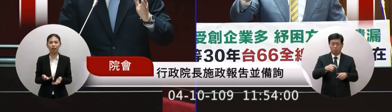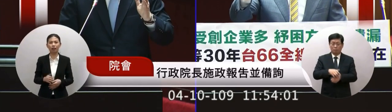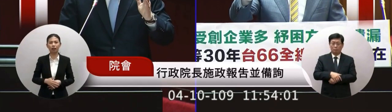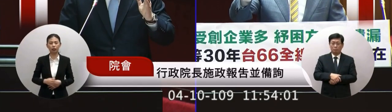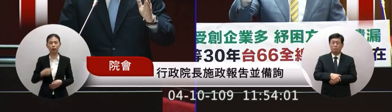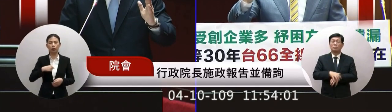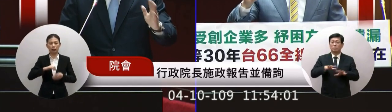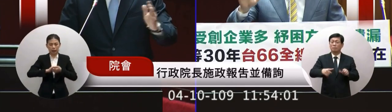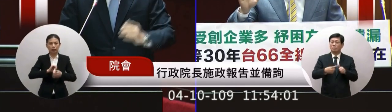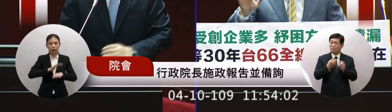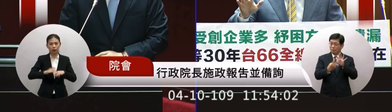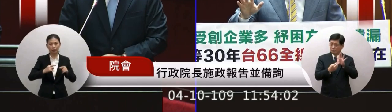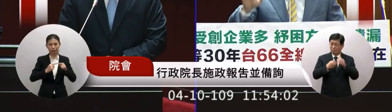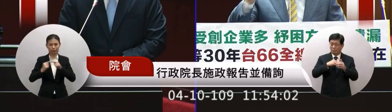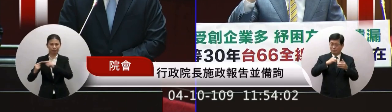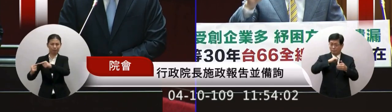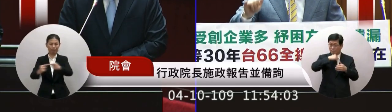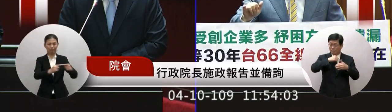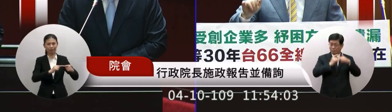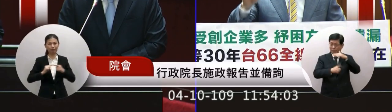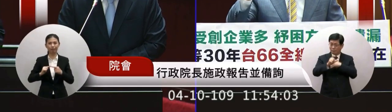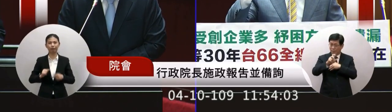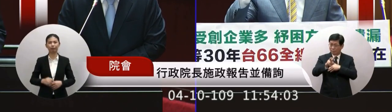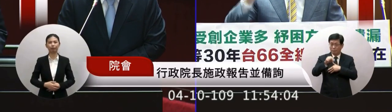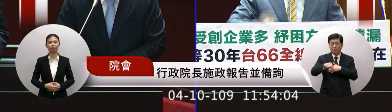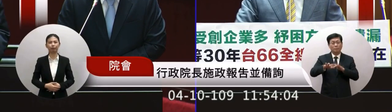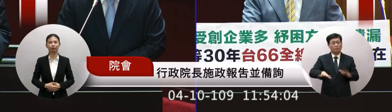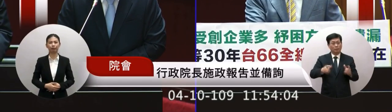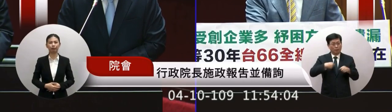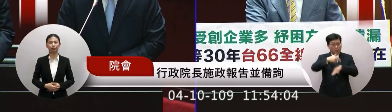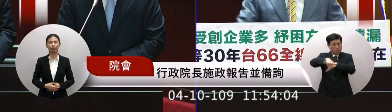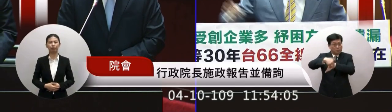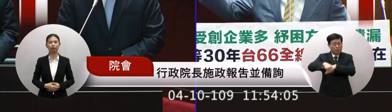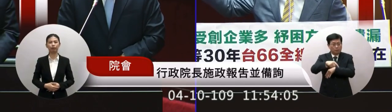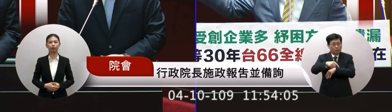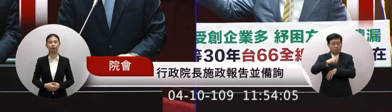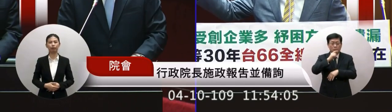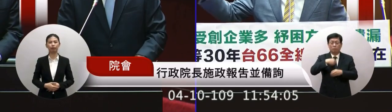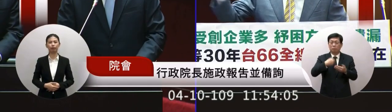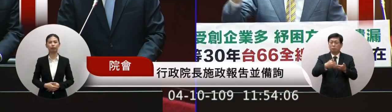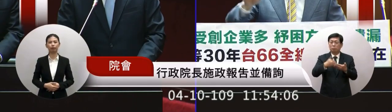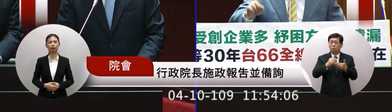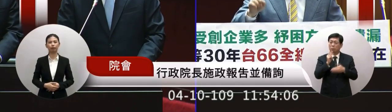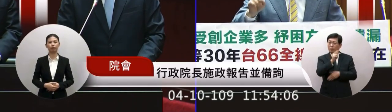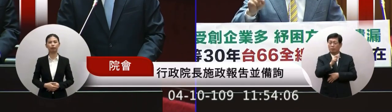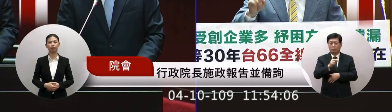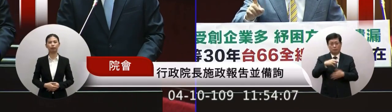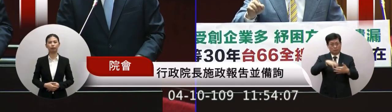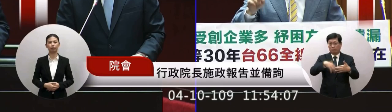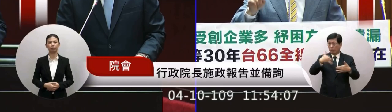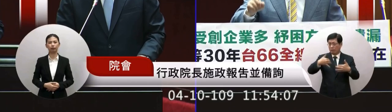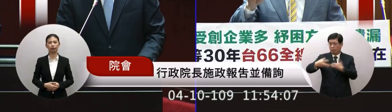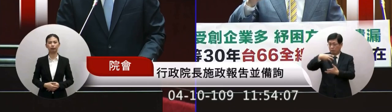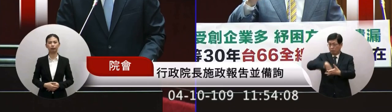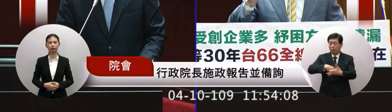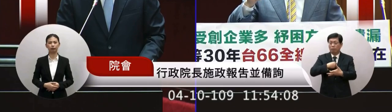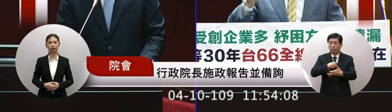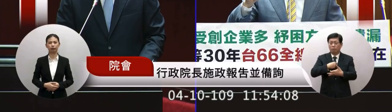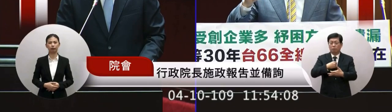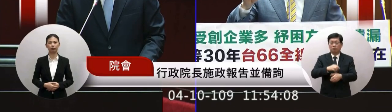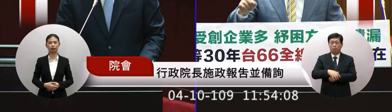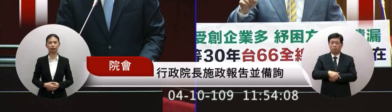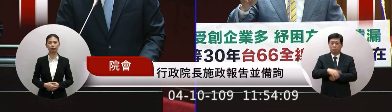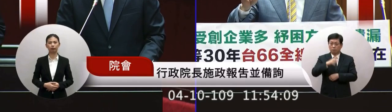是一定要 来把它串联。我们现在先讲台66的部分，因为台66的部分你现在的设计这个图里面其实还没有包含要这